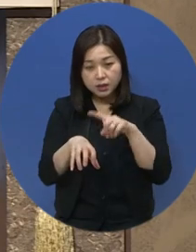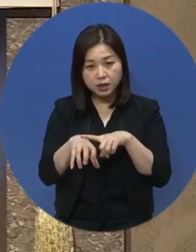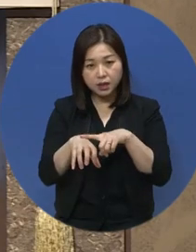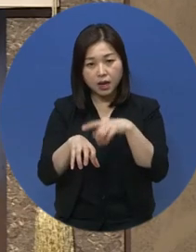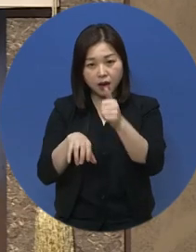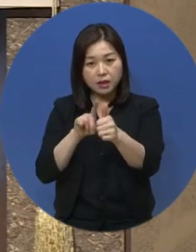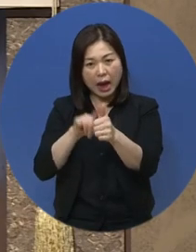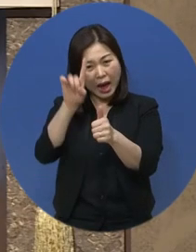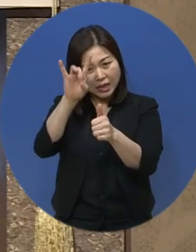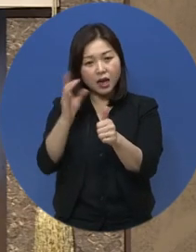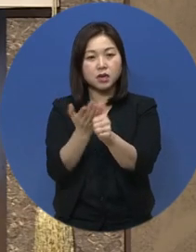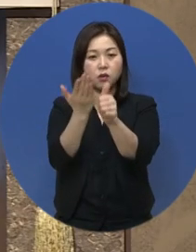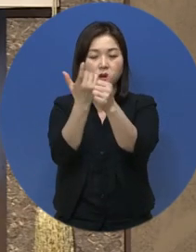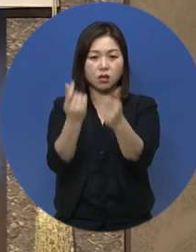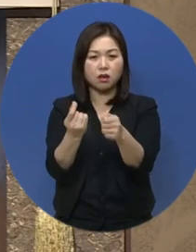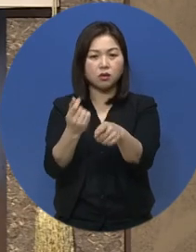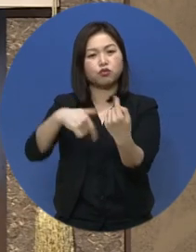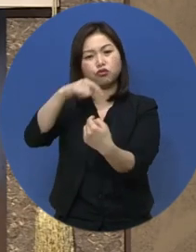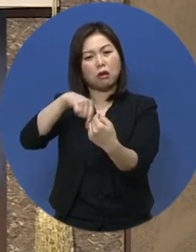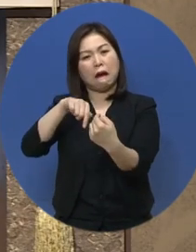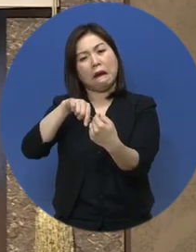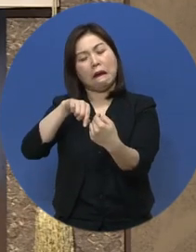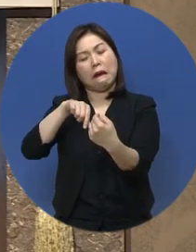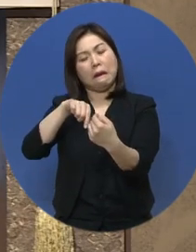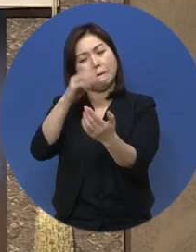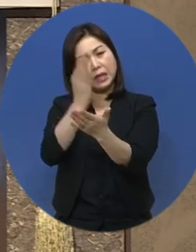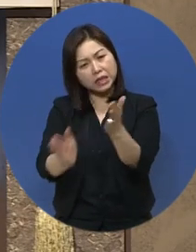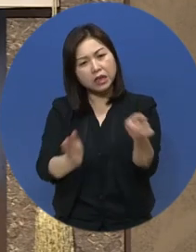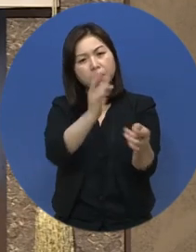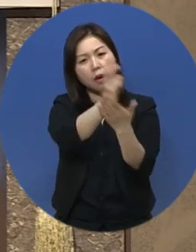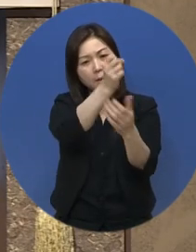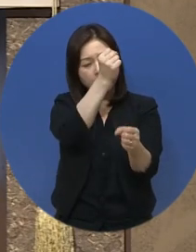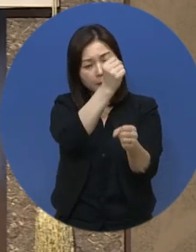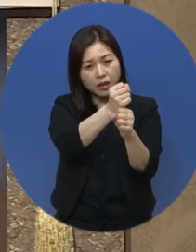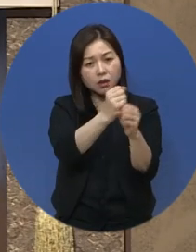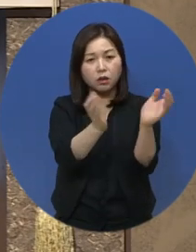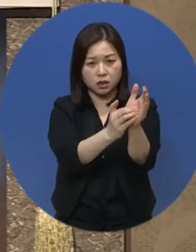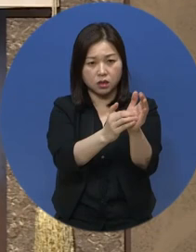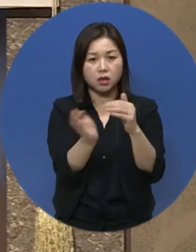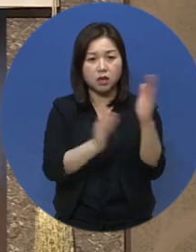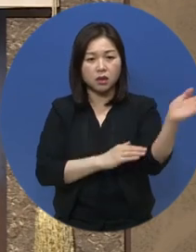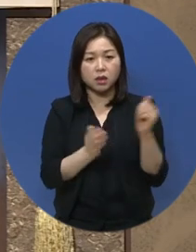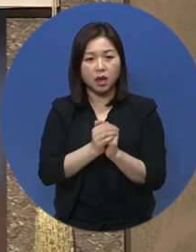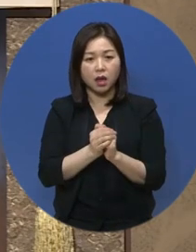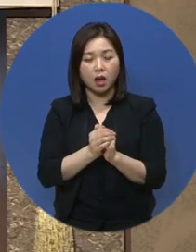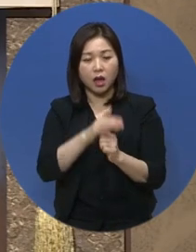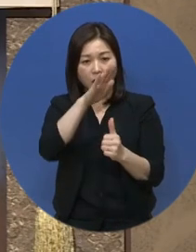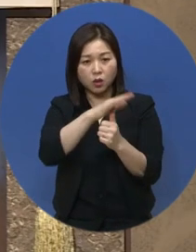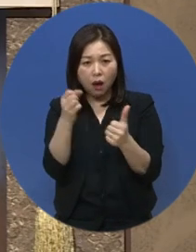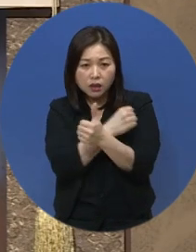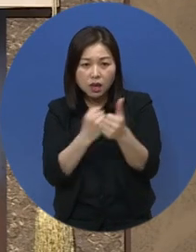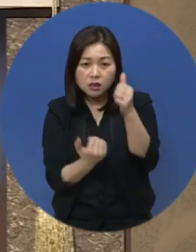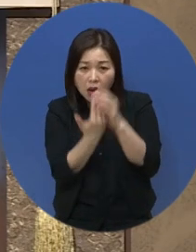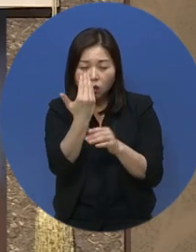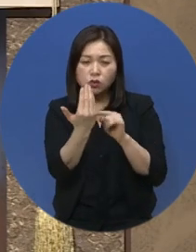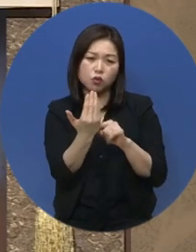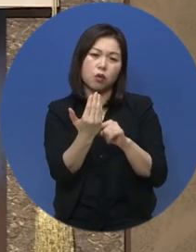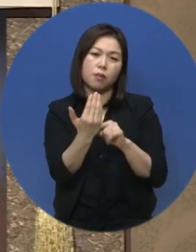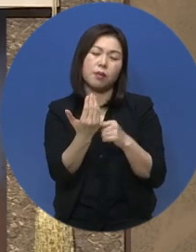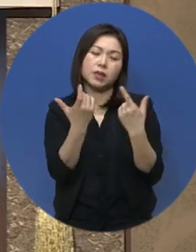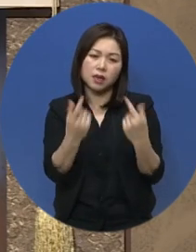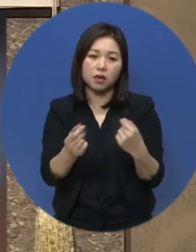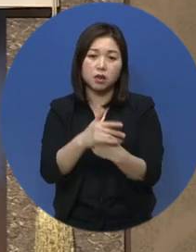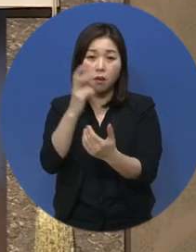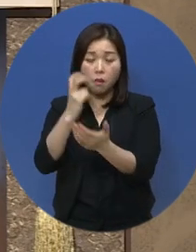네. 그게 안 되고 있다는 게 문제 맹점인데 아동학대 사건도 마찬가지예요. 이렇게 일사천리로 법을 통과시켜놓고